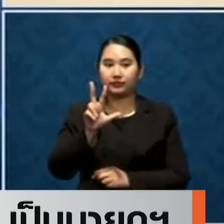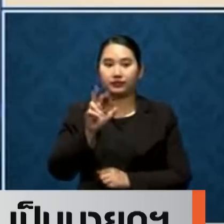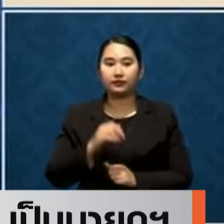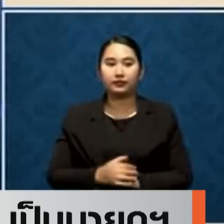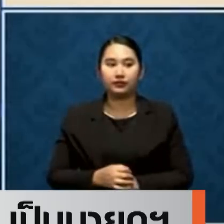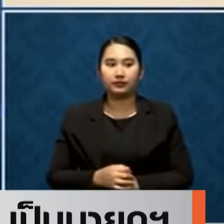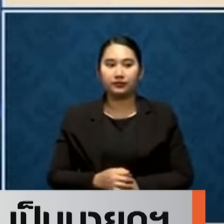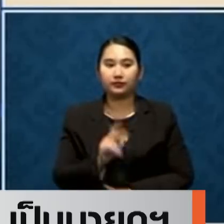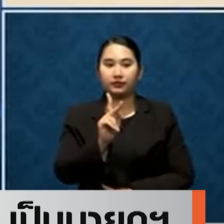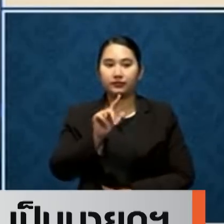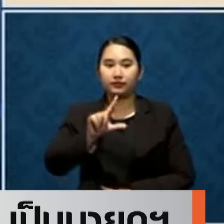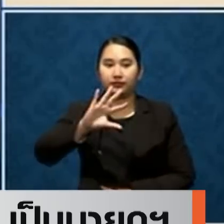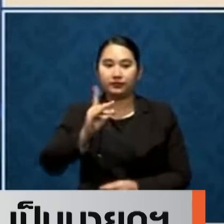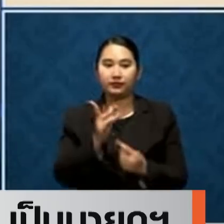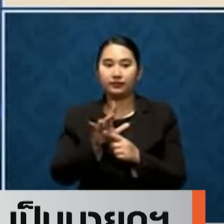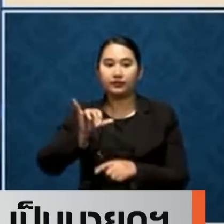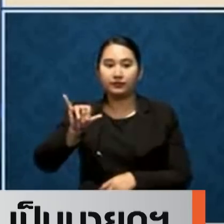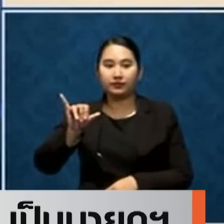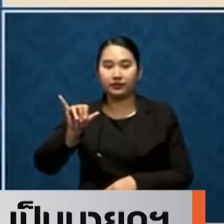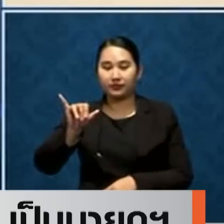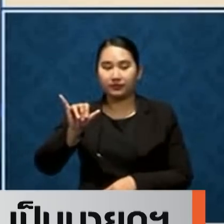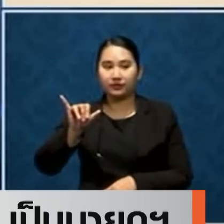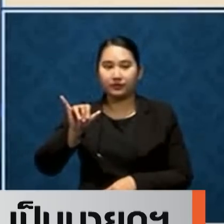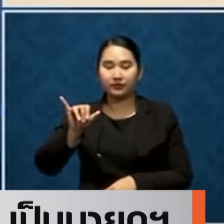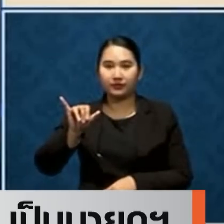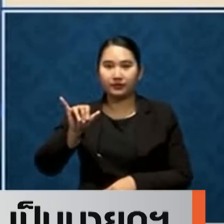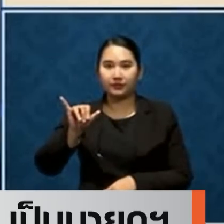พลตรีกลชัยสุวรรณบูรณ์